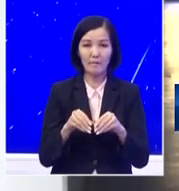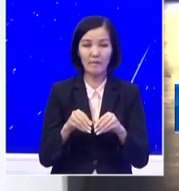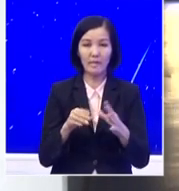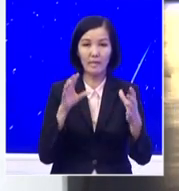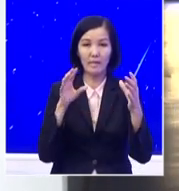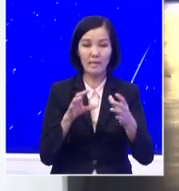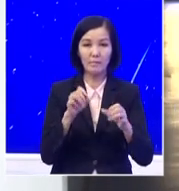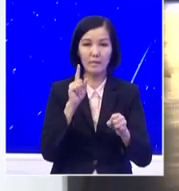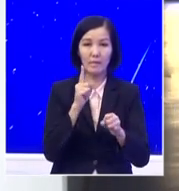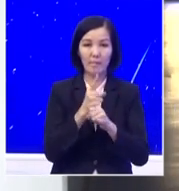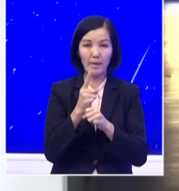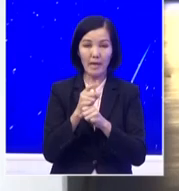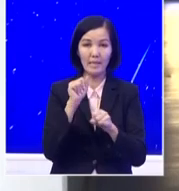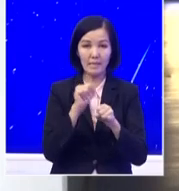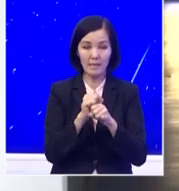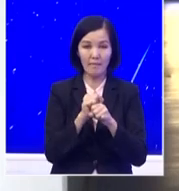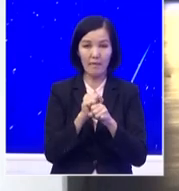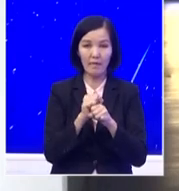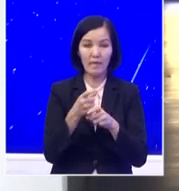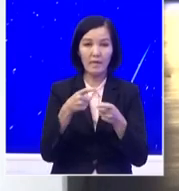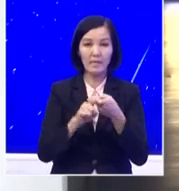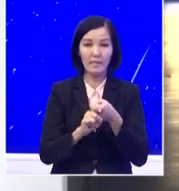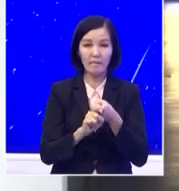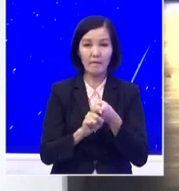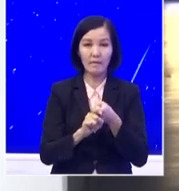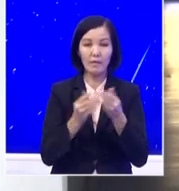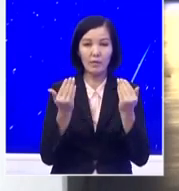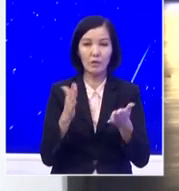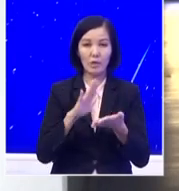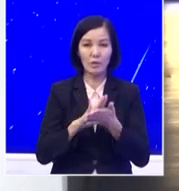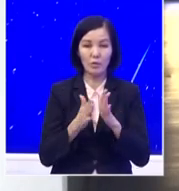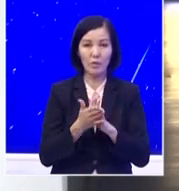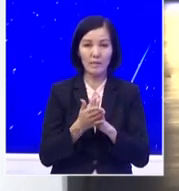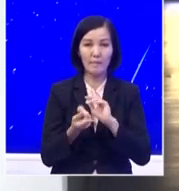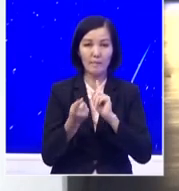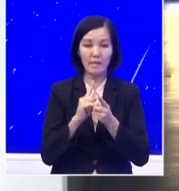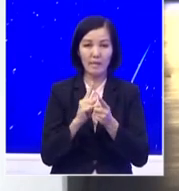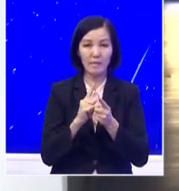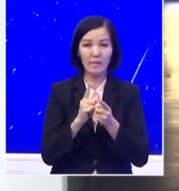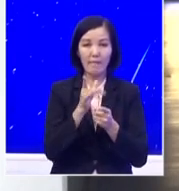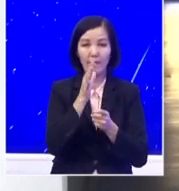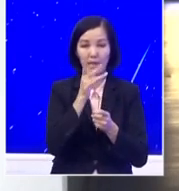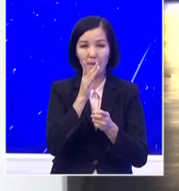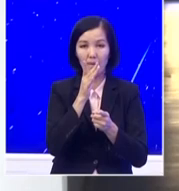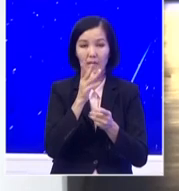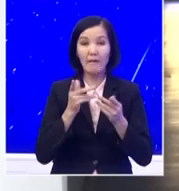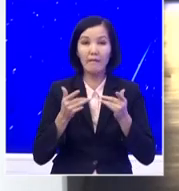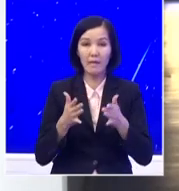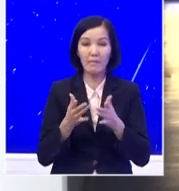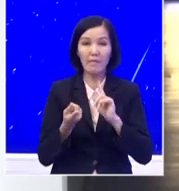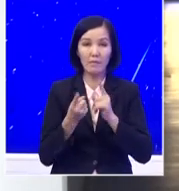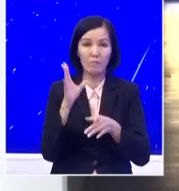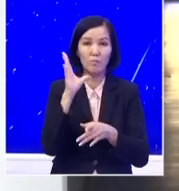свою деятельность. В зависимости от эпидситуации будут меняться и сроки, и требования